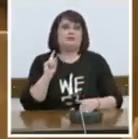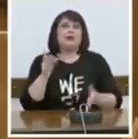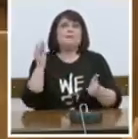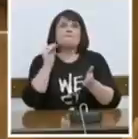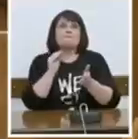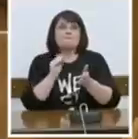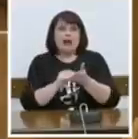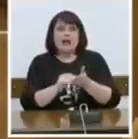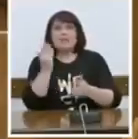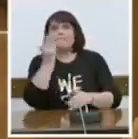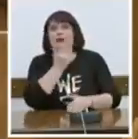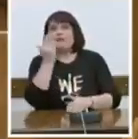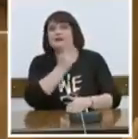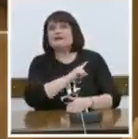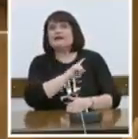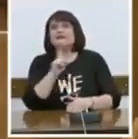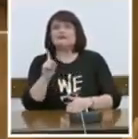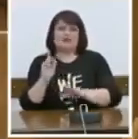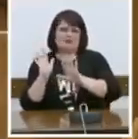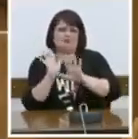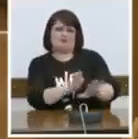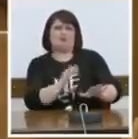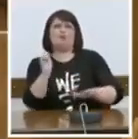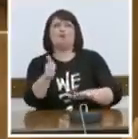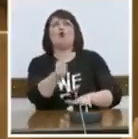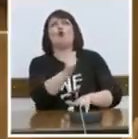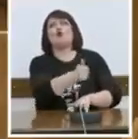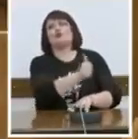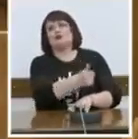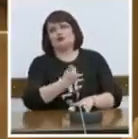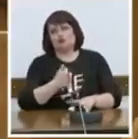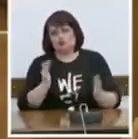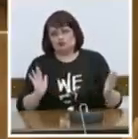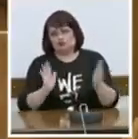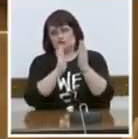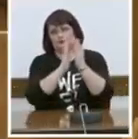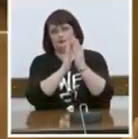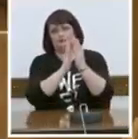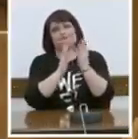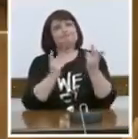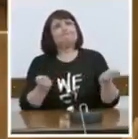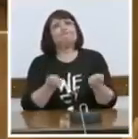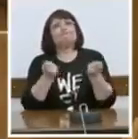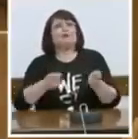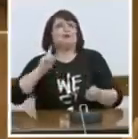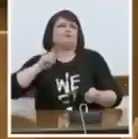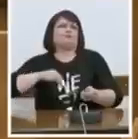μαθητές εγκαταλελειμμένοι απέναντι στην αβελτηρία